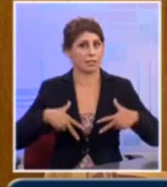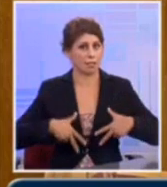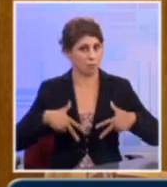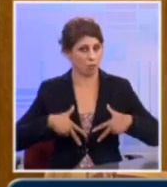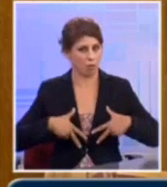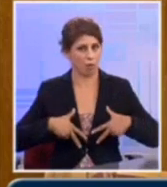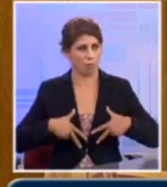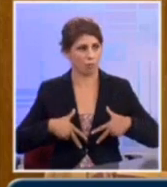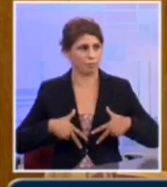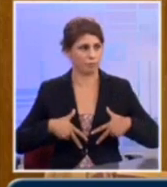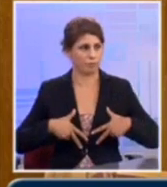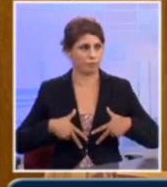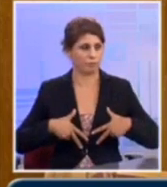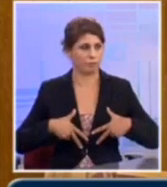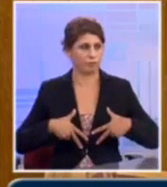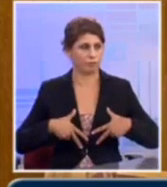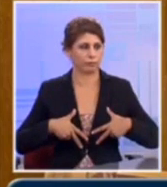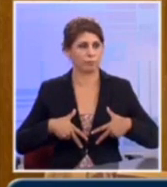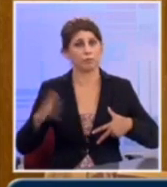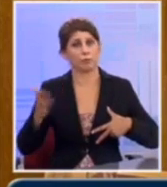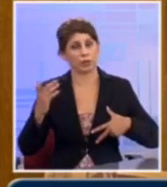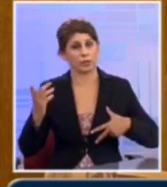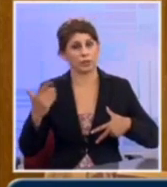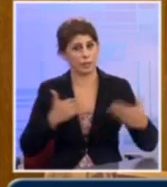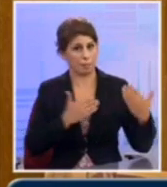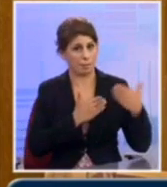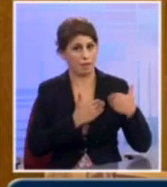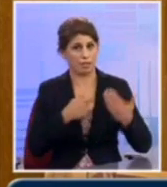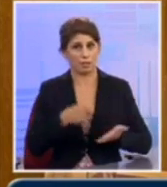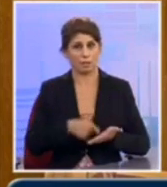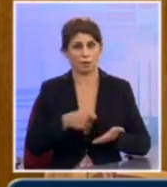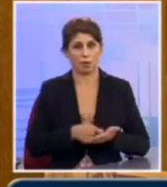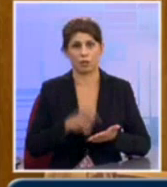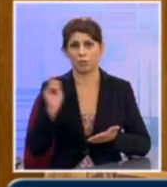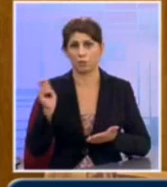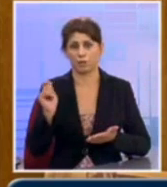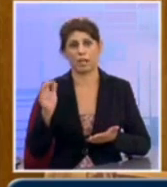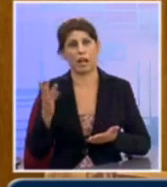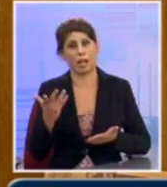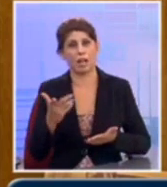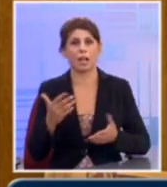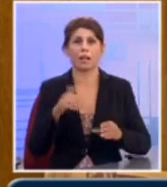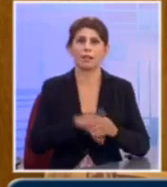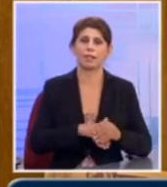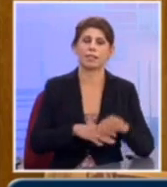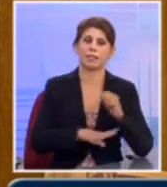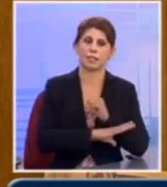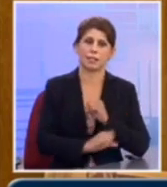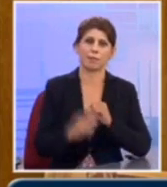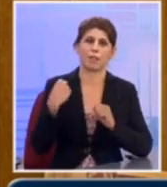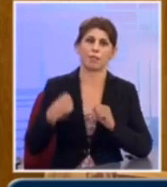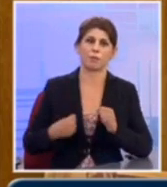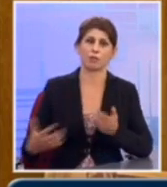η οποία υποτίθεται ότι είναι υπεύθυνη της φορολογικής πολιτικής ανήκει στη γενική γραμματεία